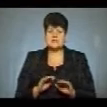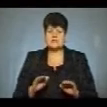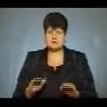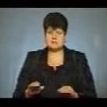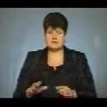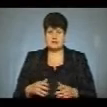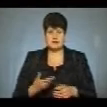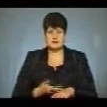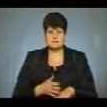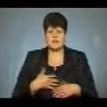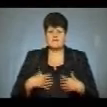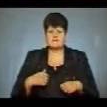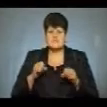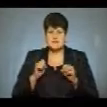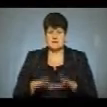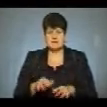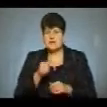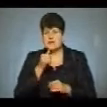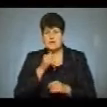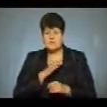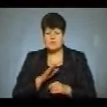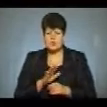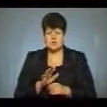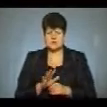є виснажлива, вона не може